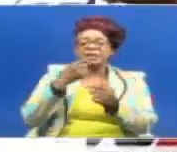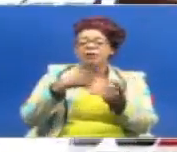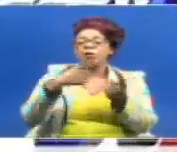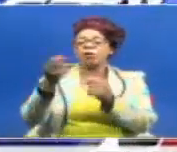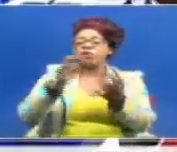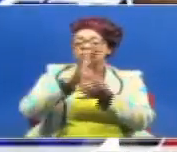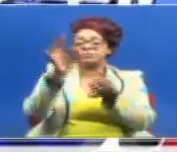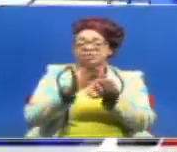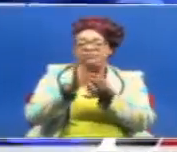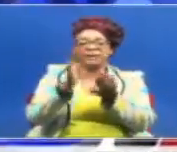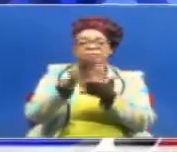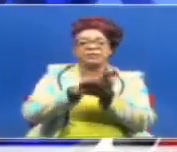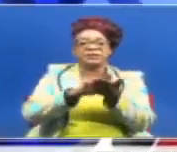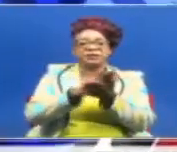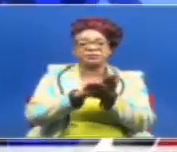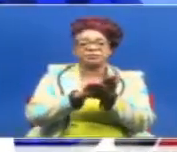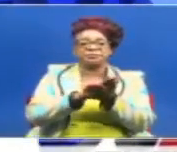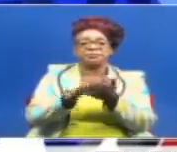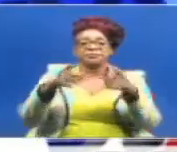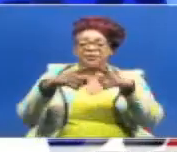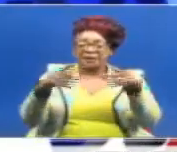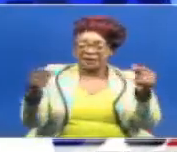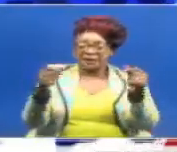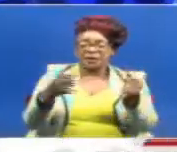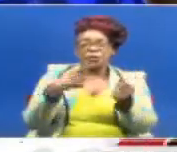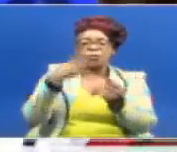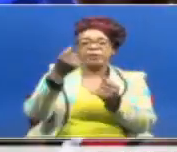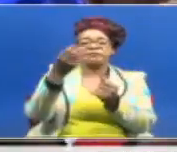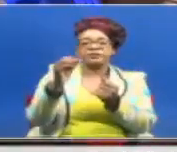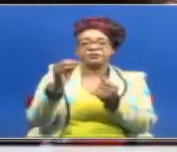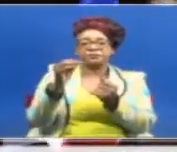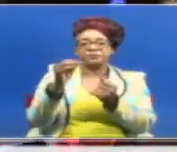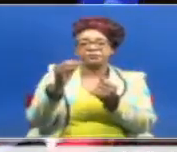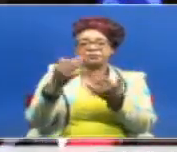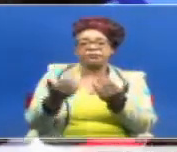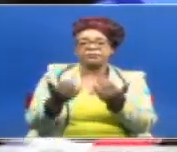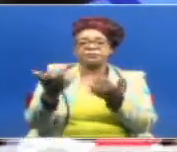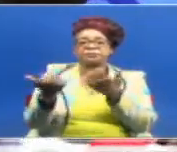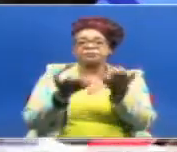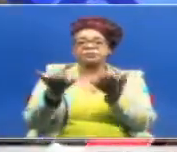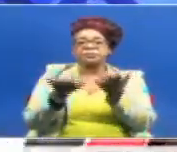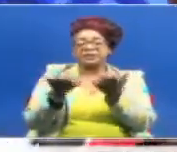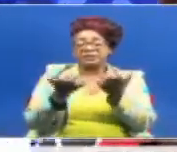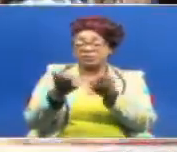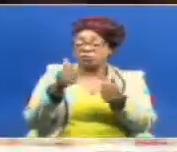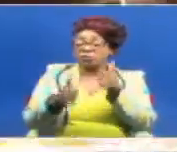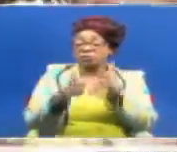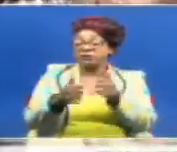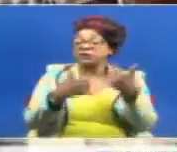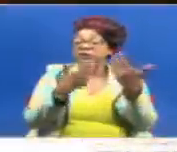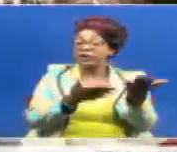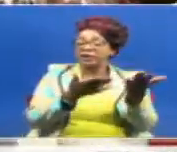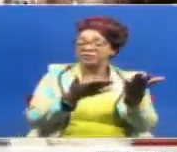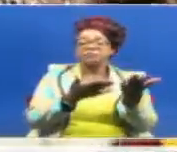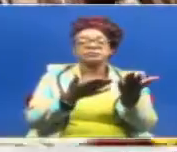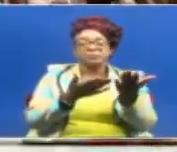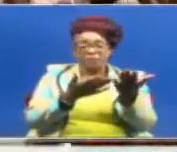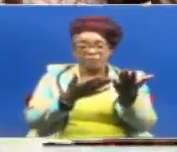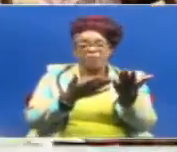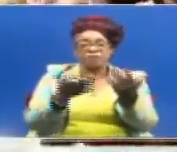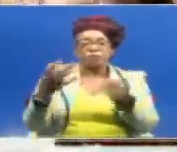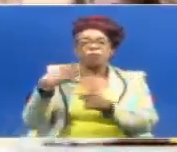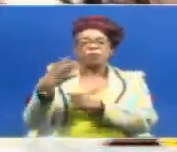ni 150 haya kadi yenyewe ni 150 sasa biashara yenyewe huko huko ni ya magadi. The residents say they have been